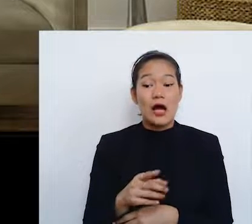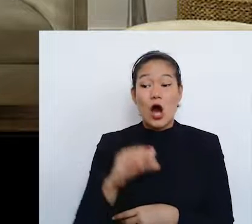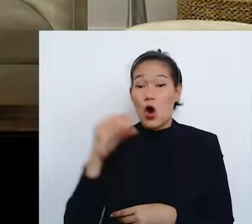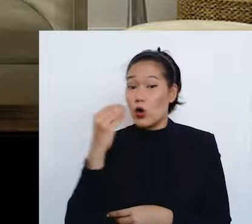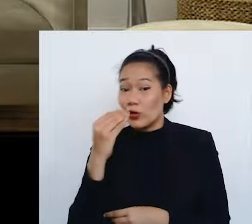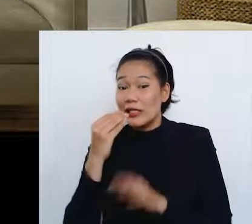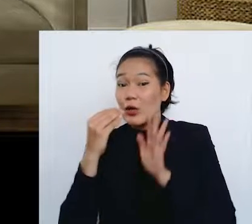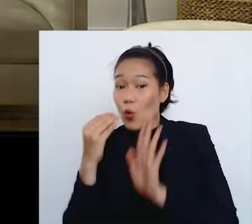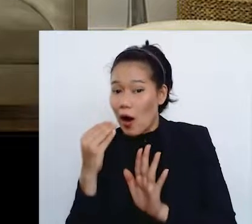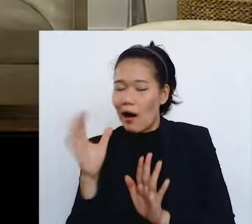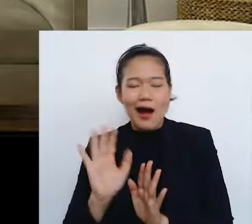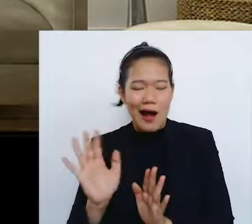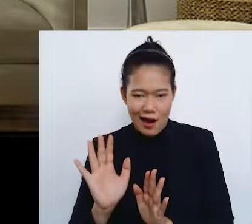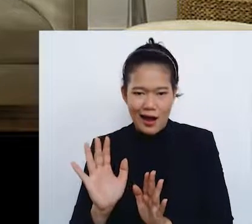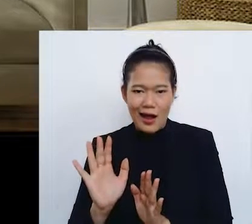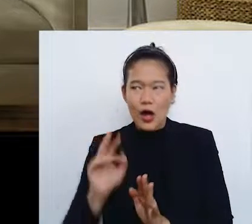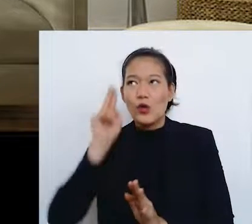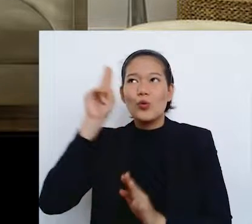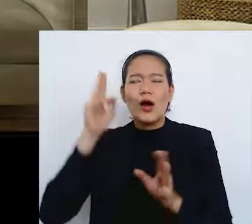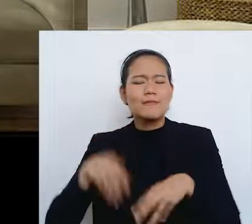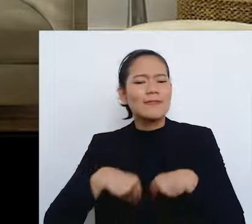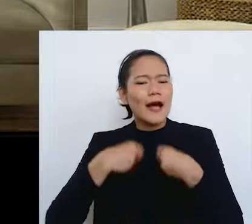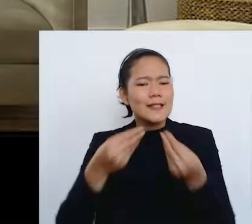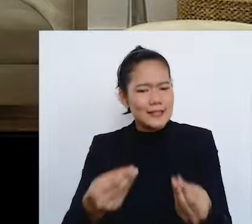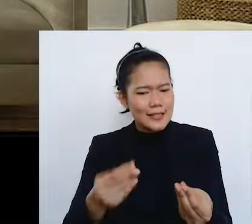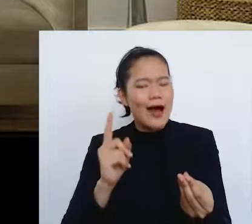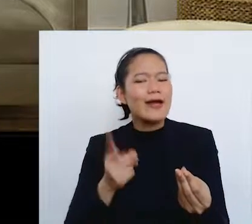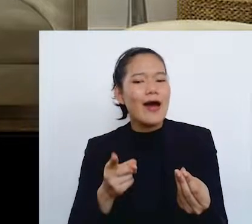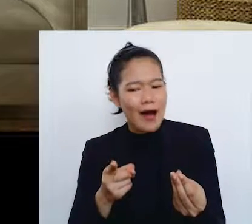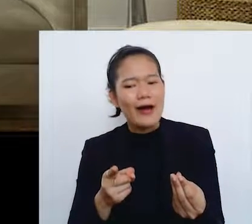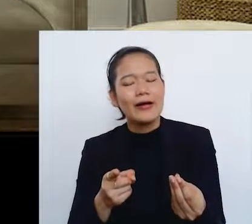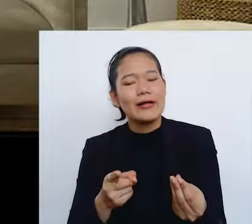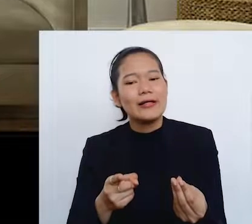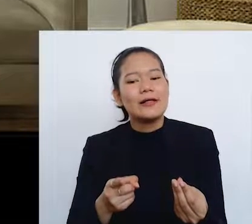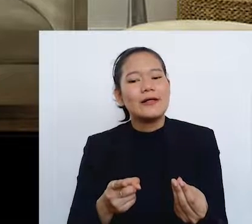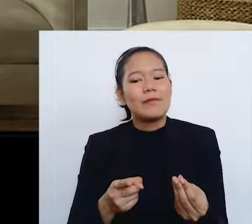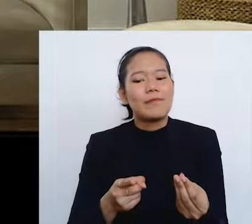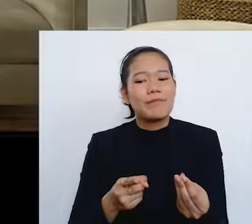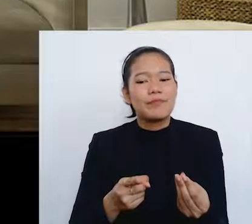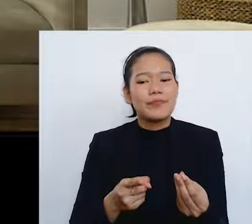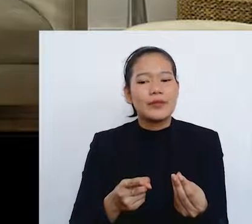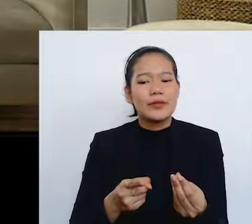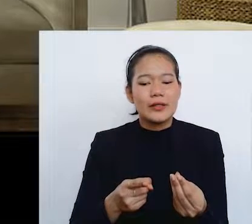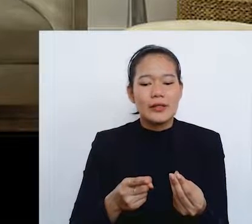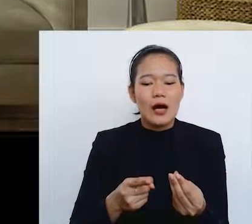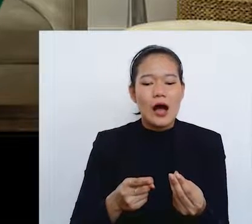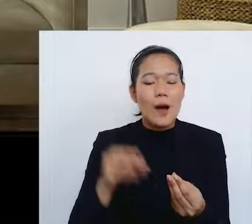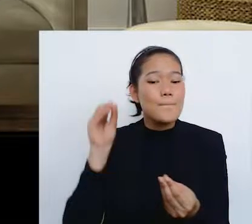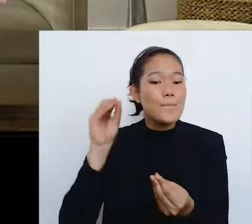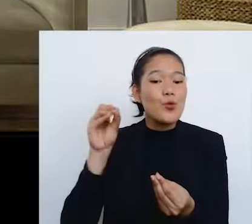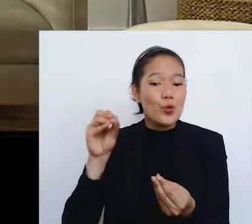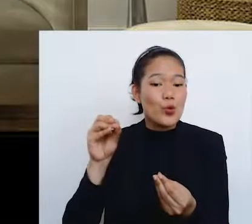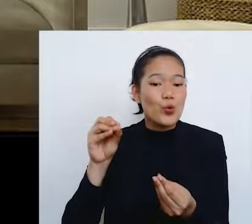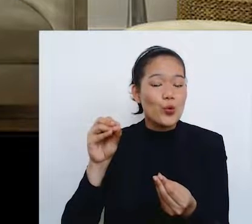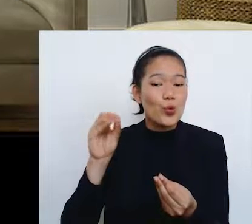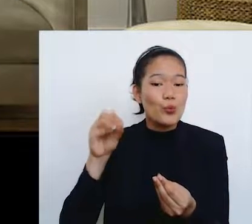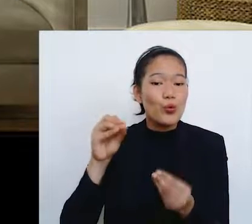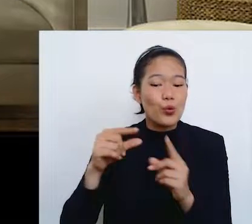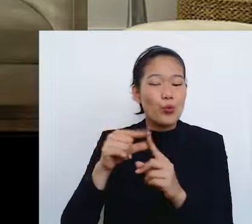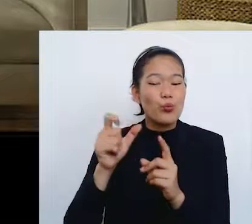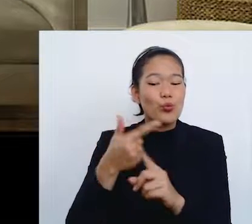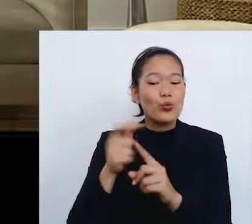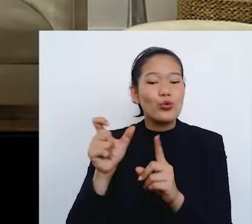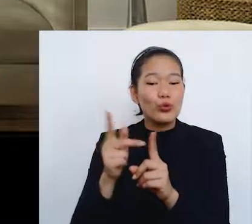bukan hanya roti mana yang Tuhan berikan, tetapi Tuhan memberikan burung puyuh di petang